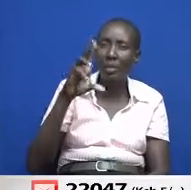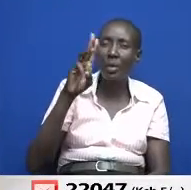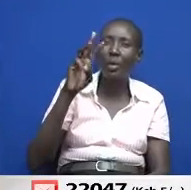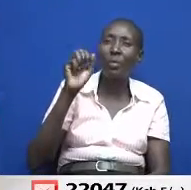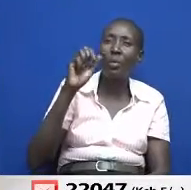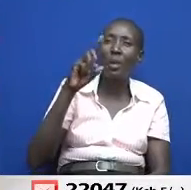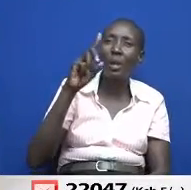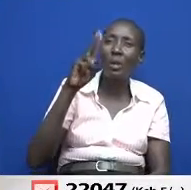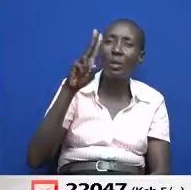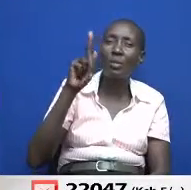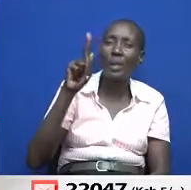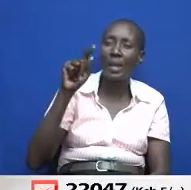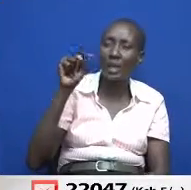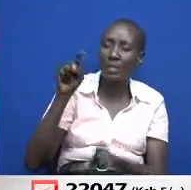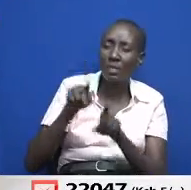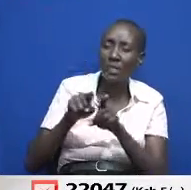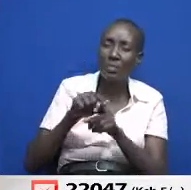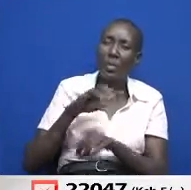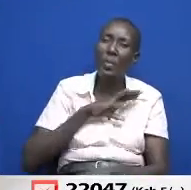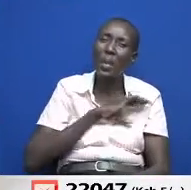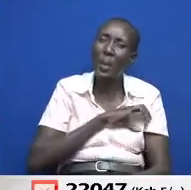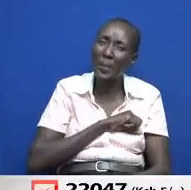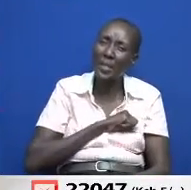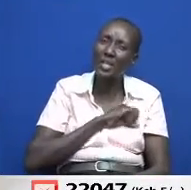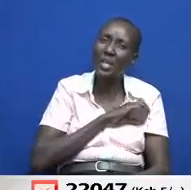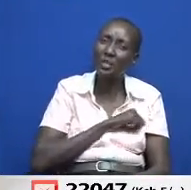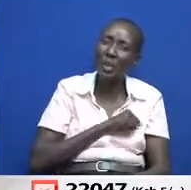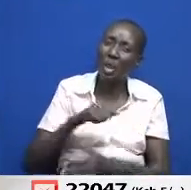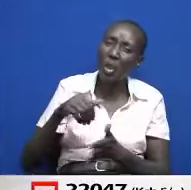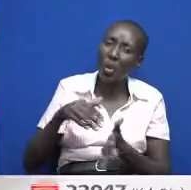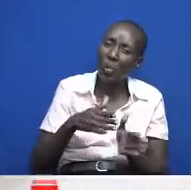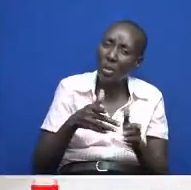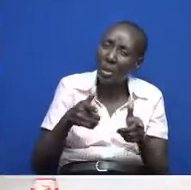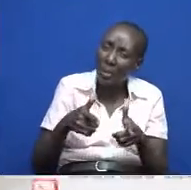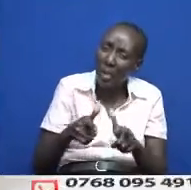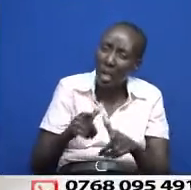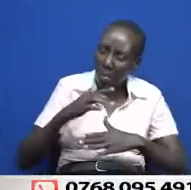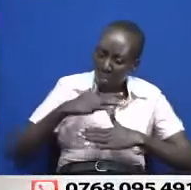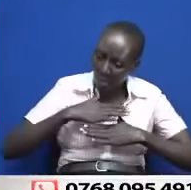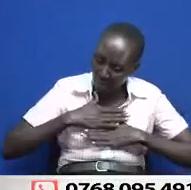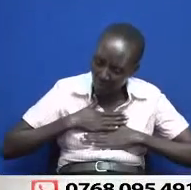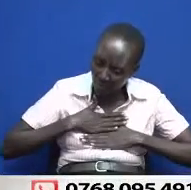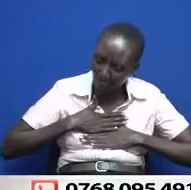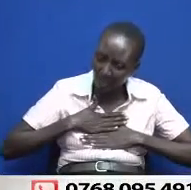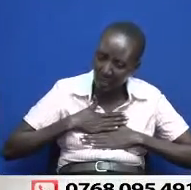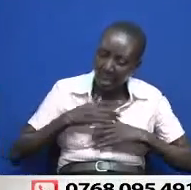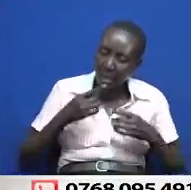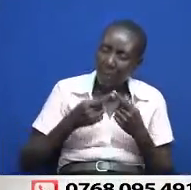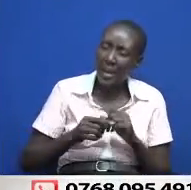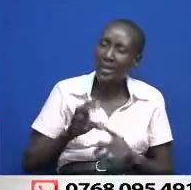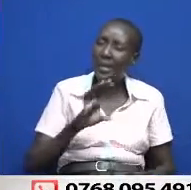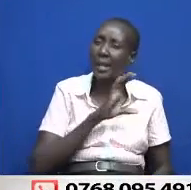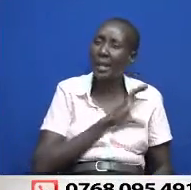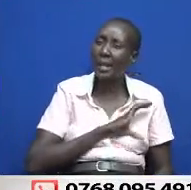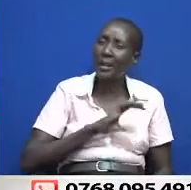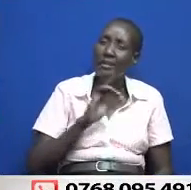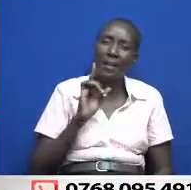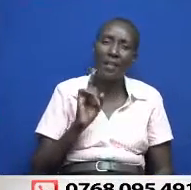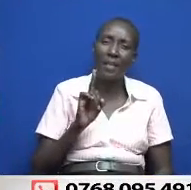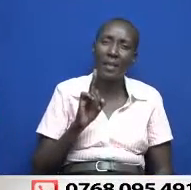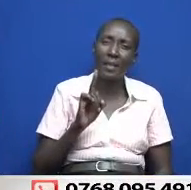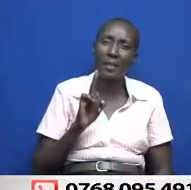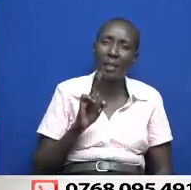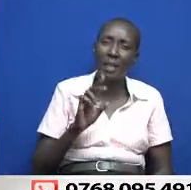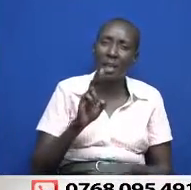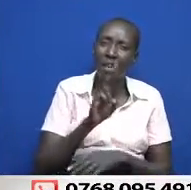very tolerant. Na mimi nampea nafasi, yeye ni mbunge, mimi namheshimu, lakini hiyo tabia yenye anafanya kutembea na vijana